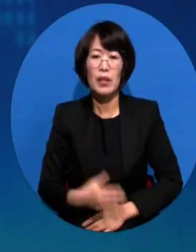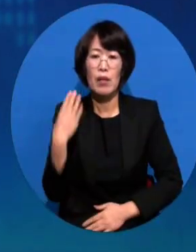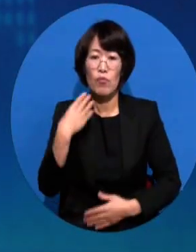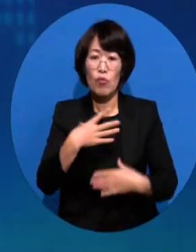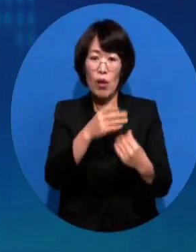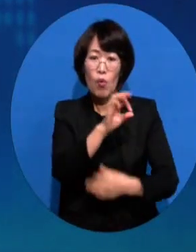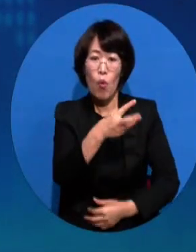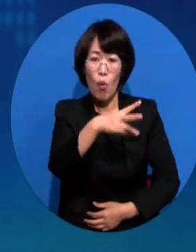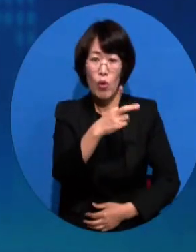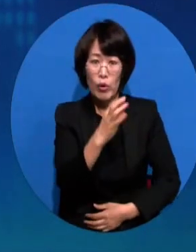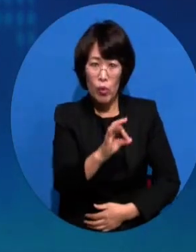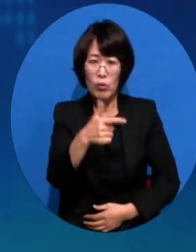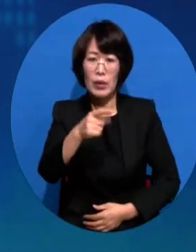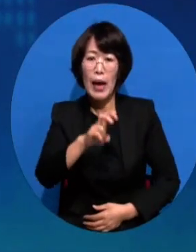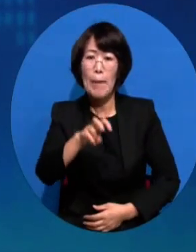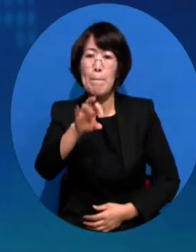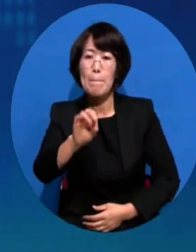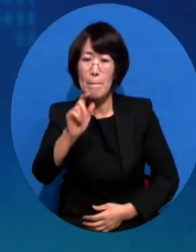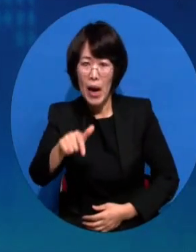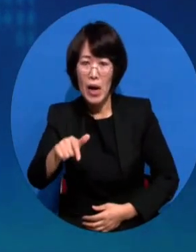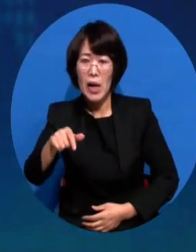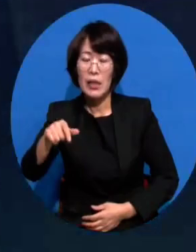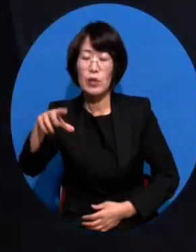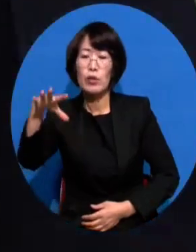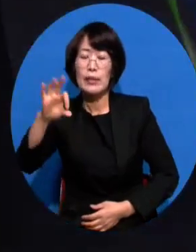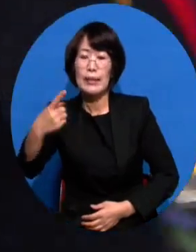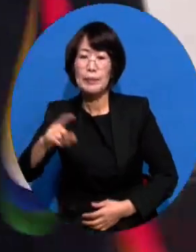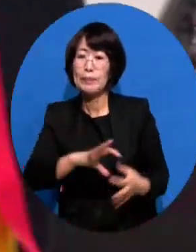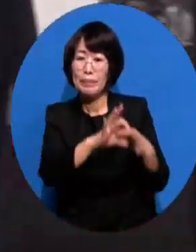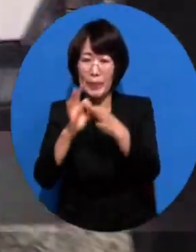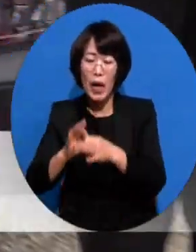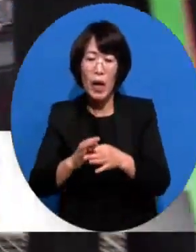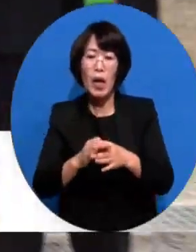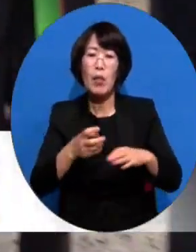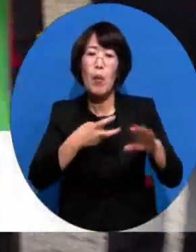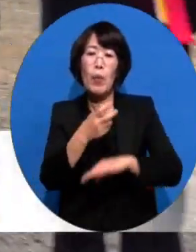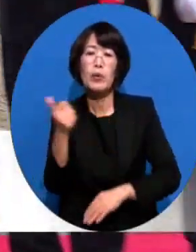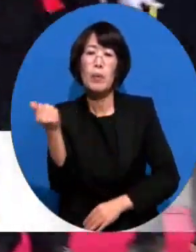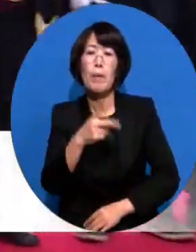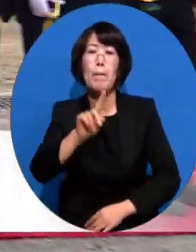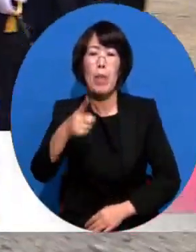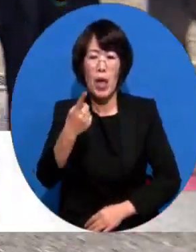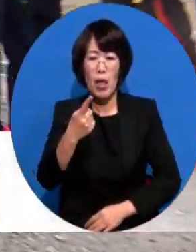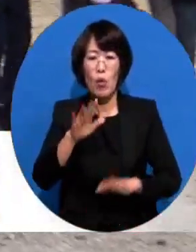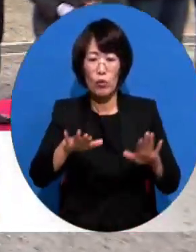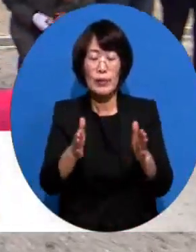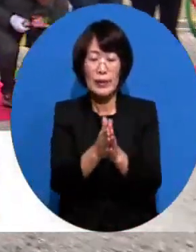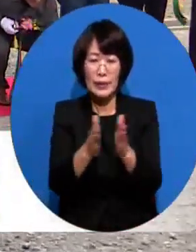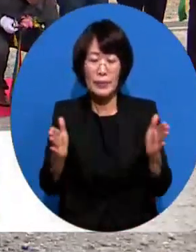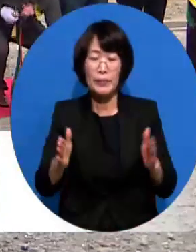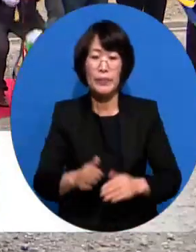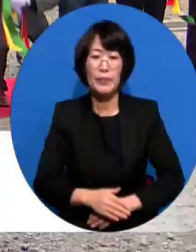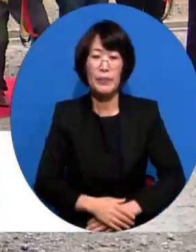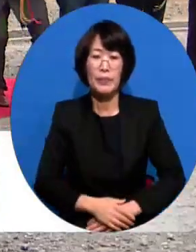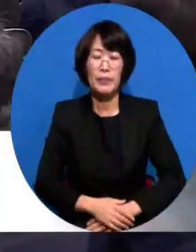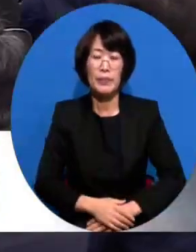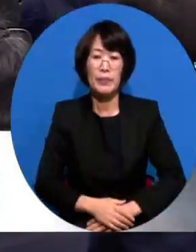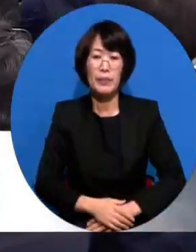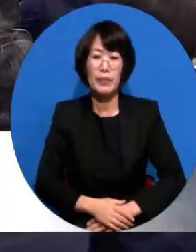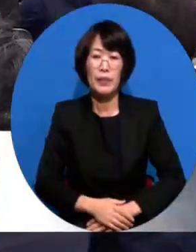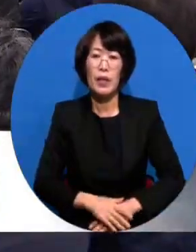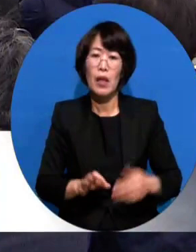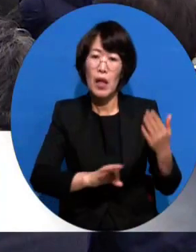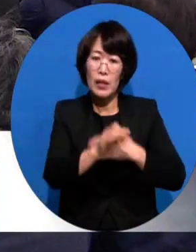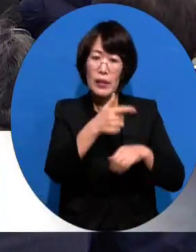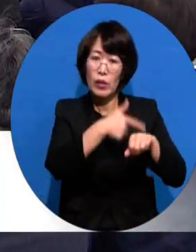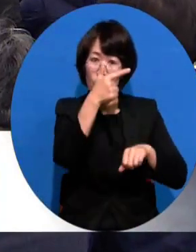무안 오룡 남학과 무안읍을 잇는 신규 좌석 버스 100번이 오늘부터 운행을 시작했습니다.